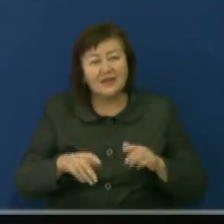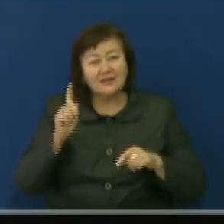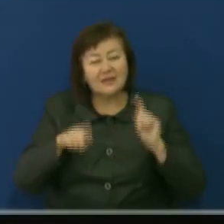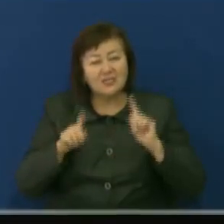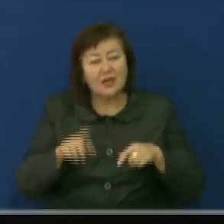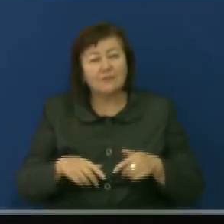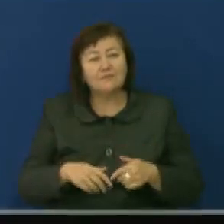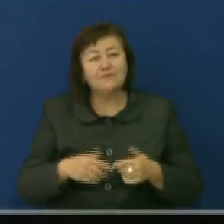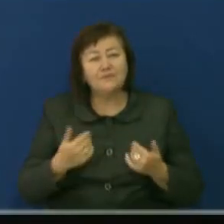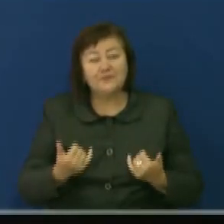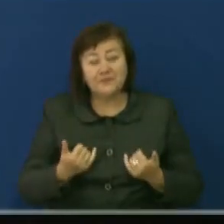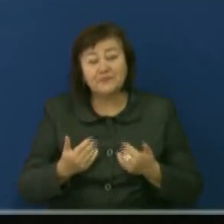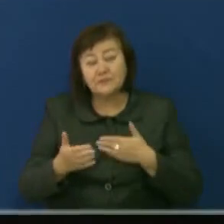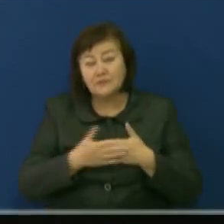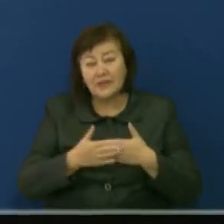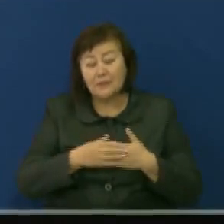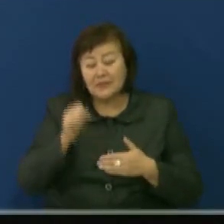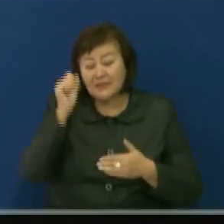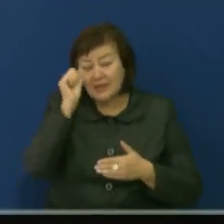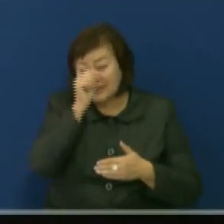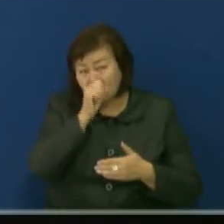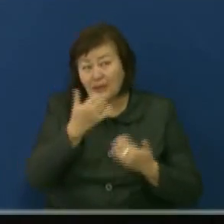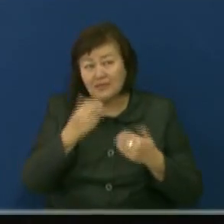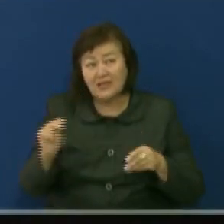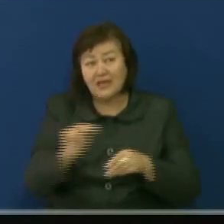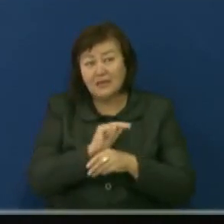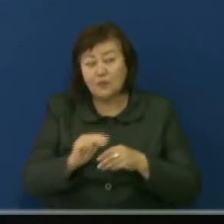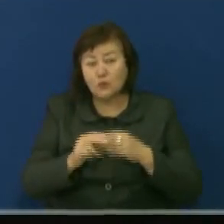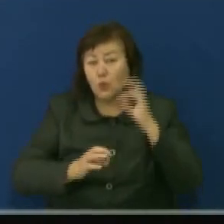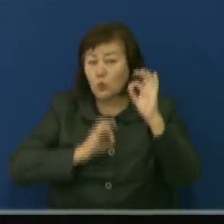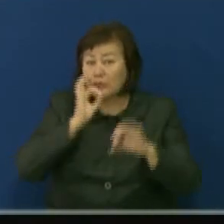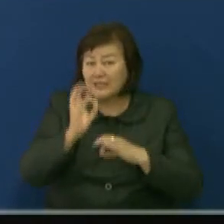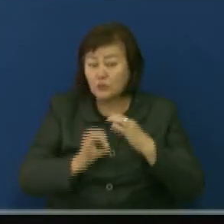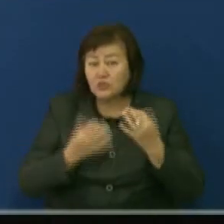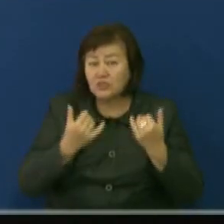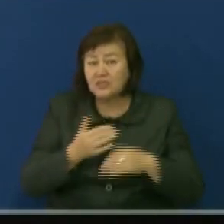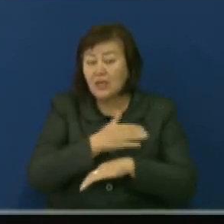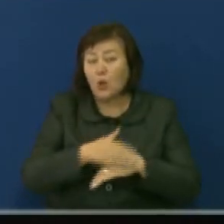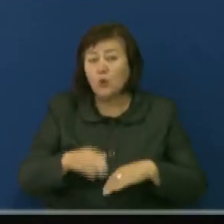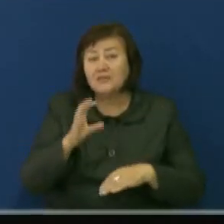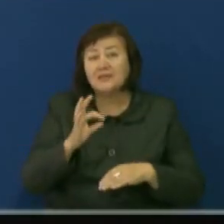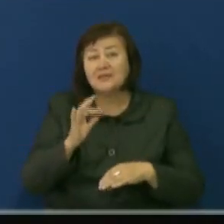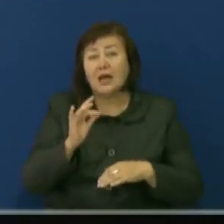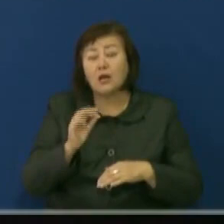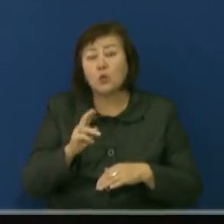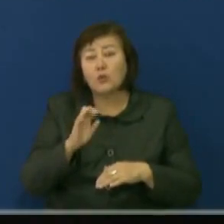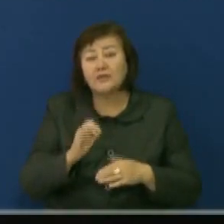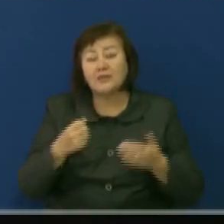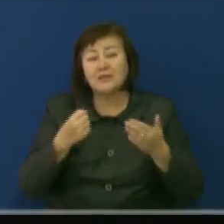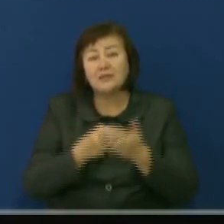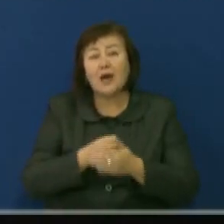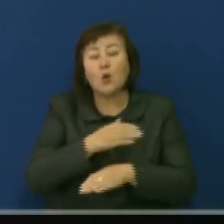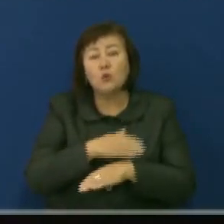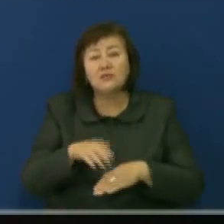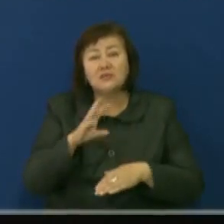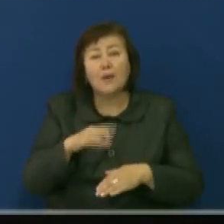В связи с тем, что уже близится зима, мы проводим ремонт дорог в две смены. Как видите, на улице Сорокина от проспекта Ауэзова до улицы Молдогалиева